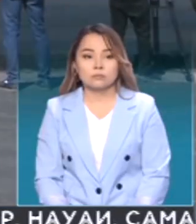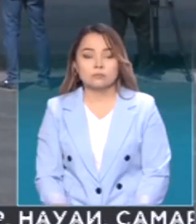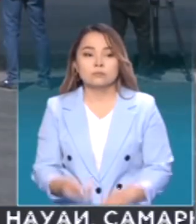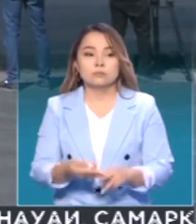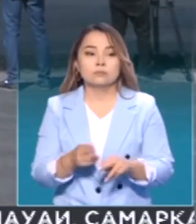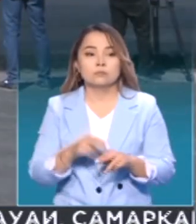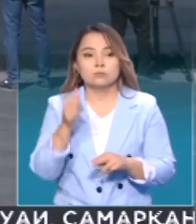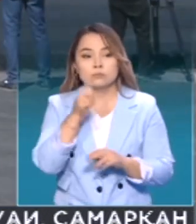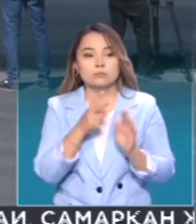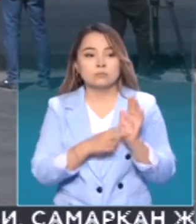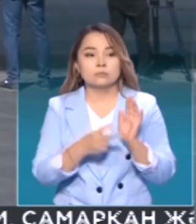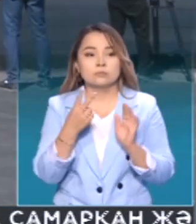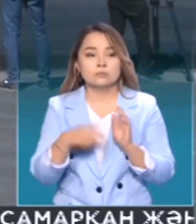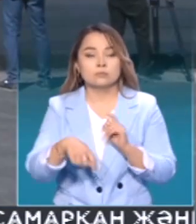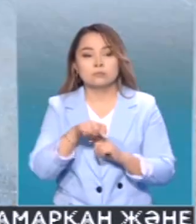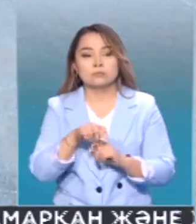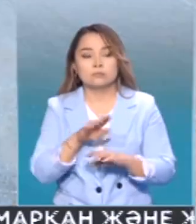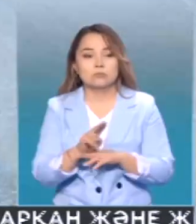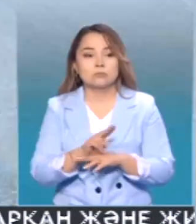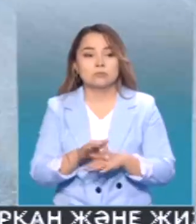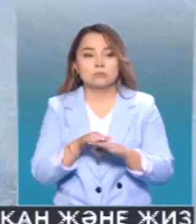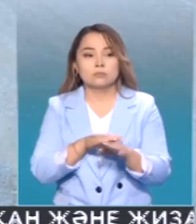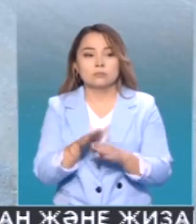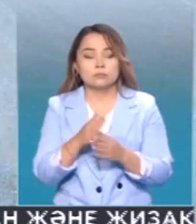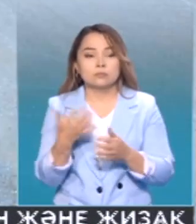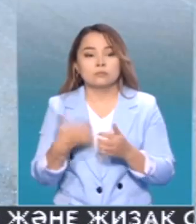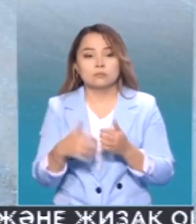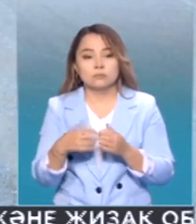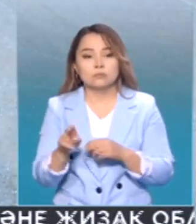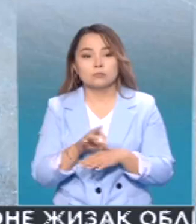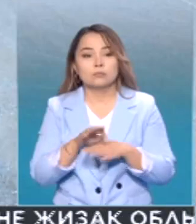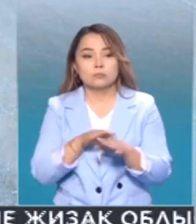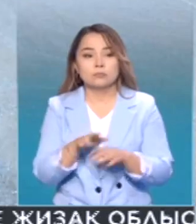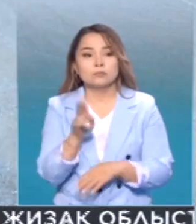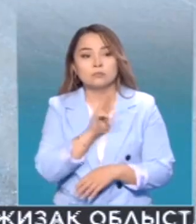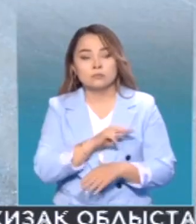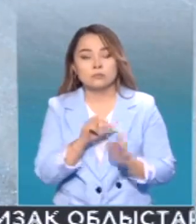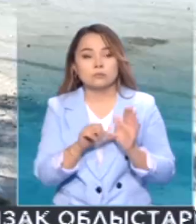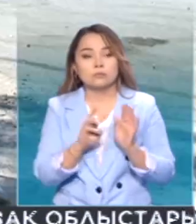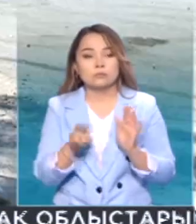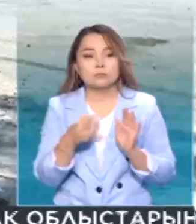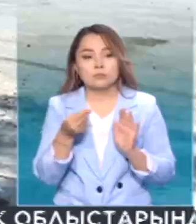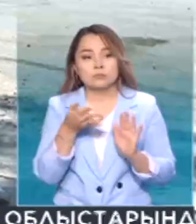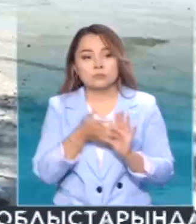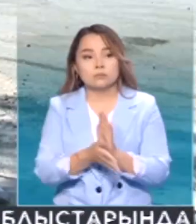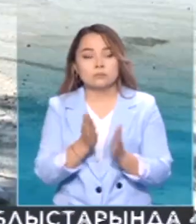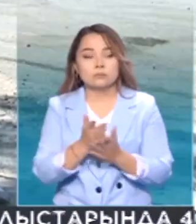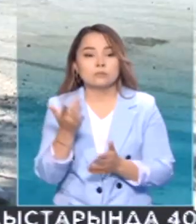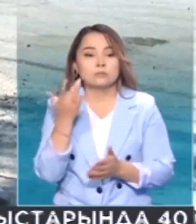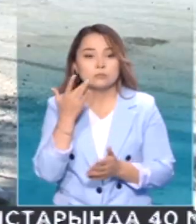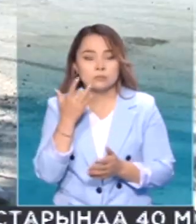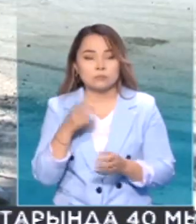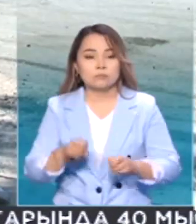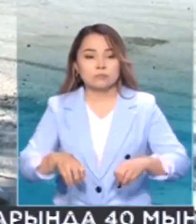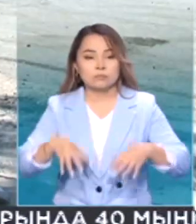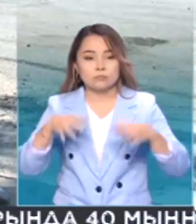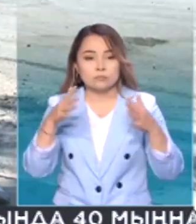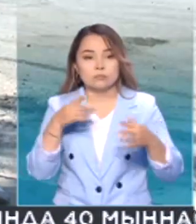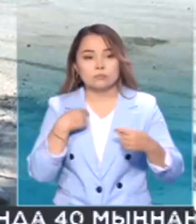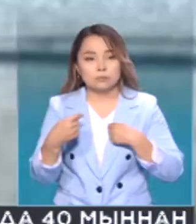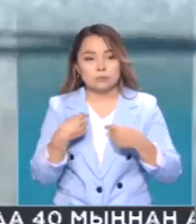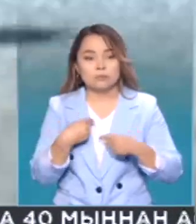Биыл қалада 72 шақырым жол жөнделеді. Орташа жөндеу жұмыстары үшін 6 миллиард теңге бөлінген. Соның ішінде өмір бойы шаңы шығып жатқан 50